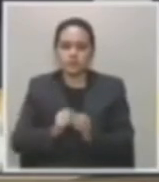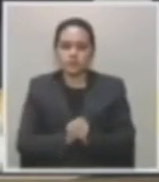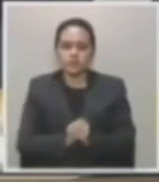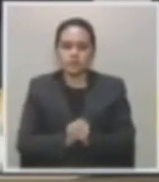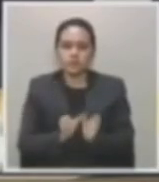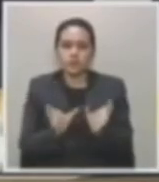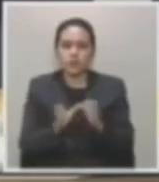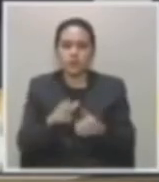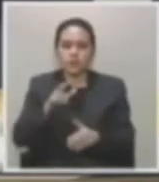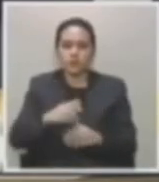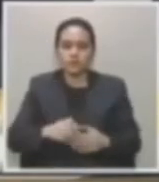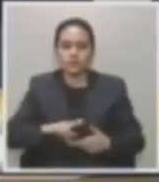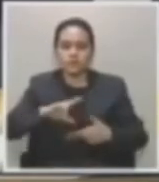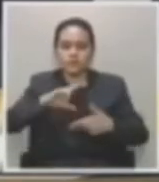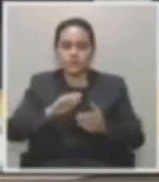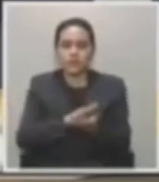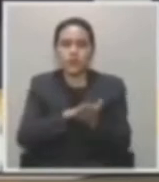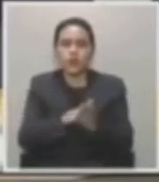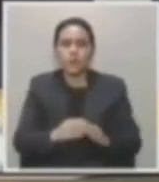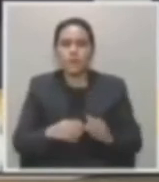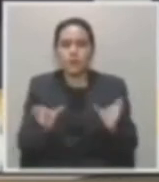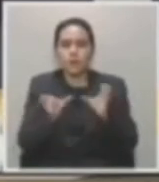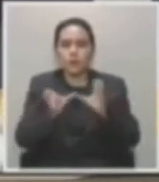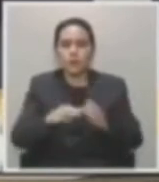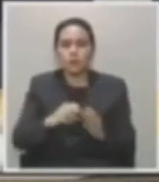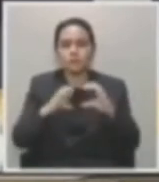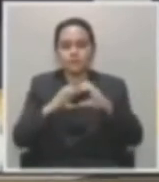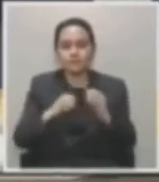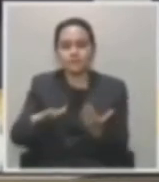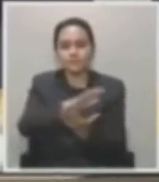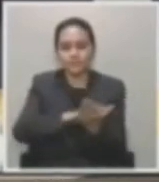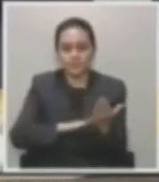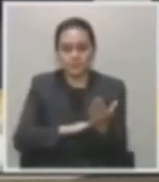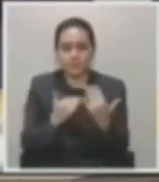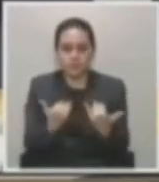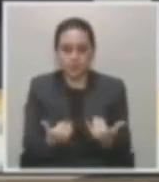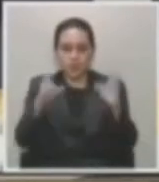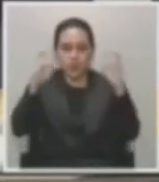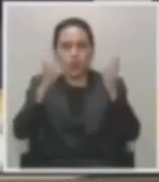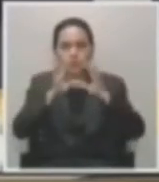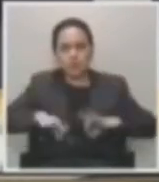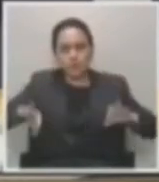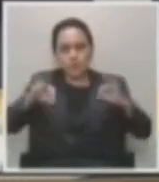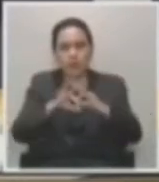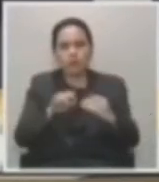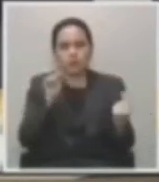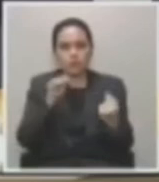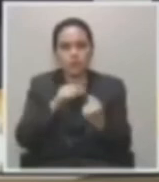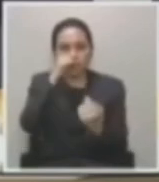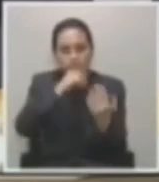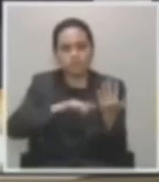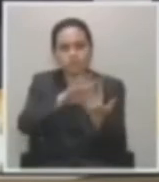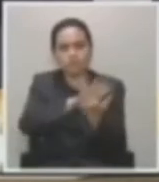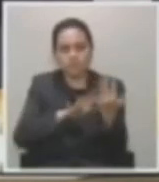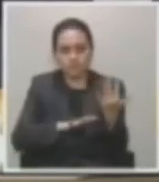ภอท่ามกาอำเภอพนมทวนจังหวัดกาญจนบุรีครับวันนี้ผมก็มีเรื่องที่สำคัญในระดับประเทศนะครับแล้วก็เกี่ยวข้องกับ